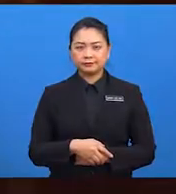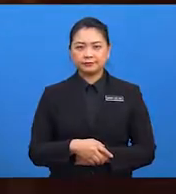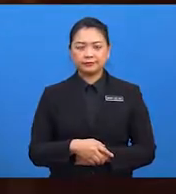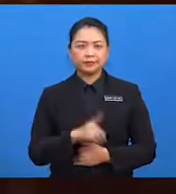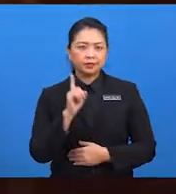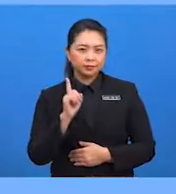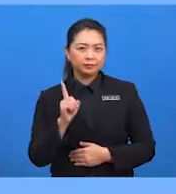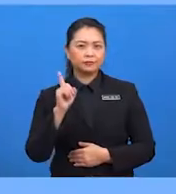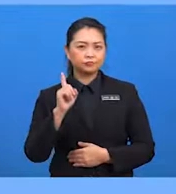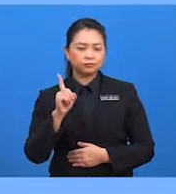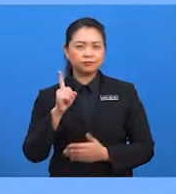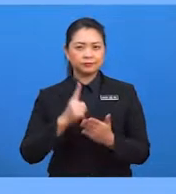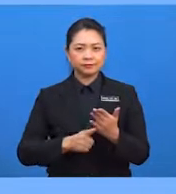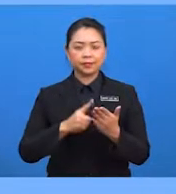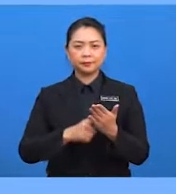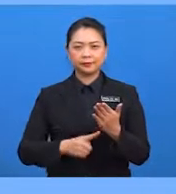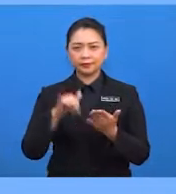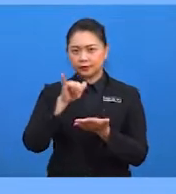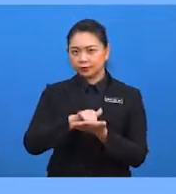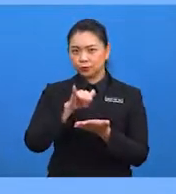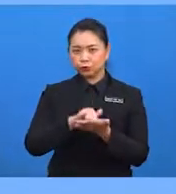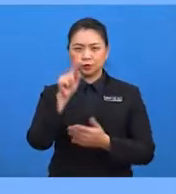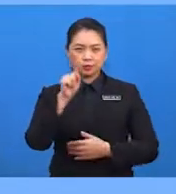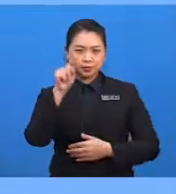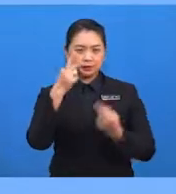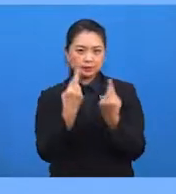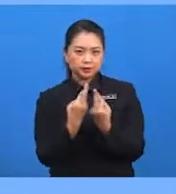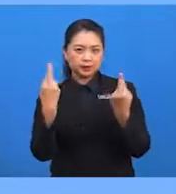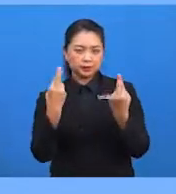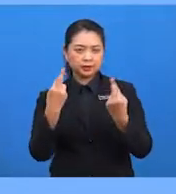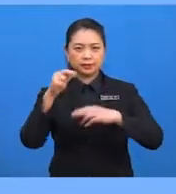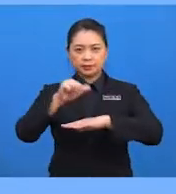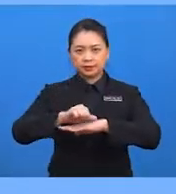Ha, apakah itu darjah penceraian asid?